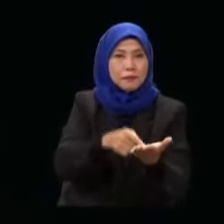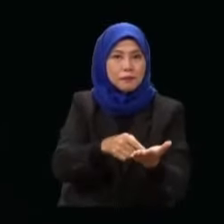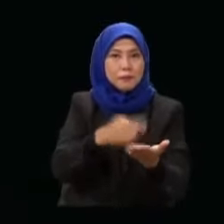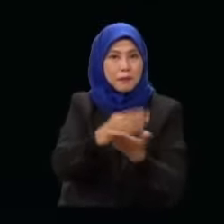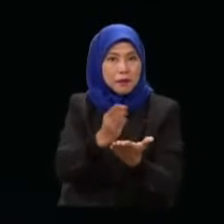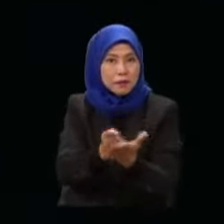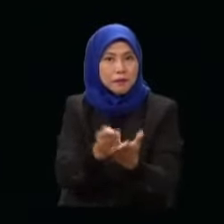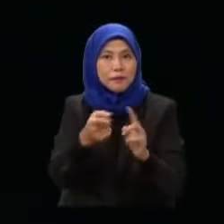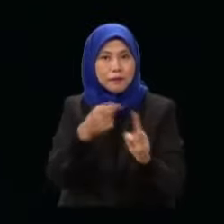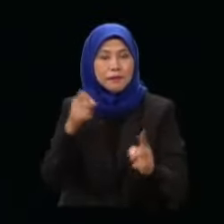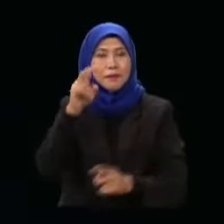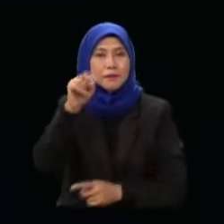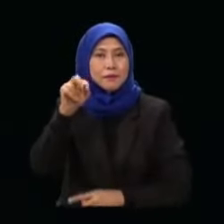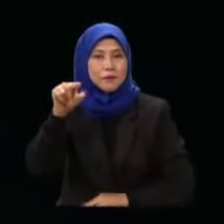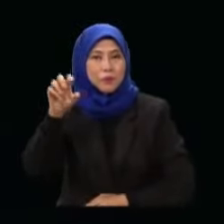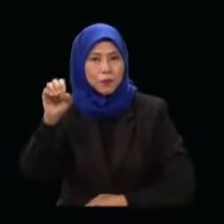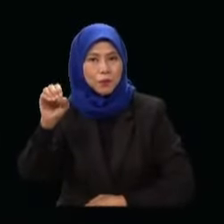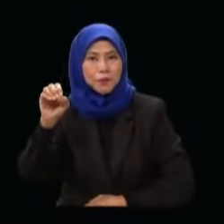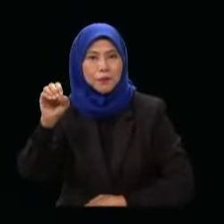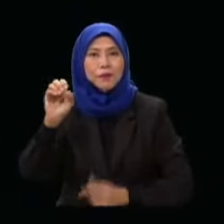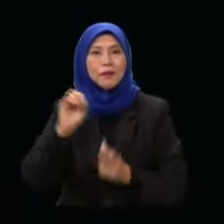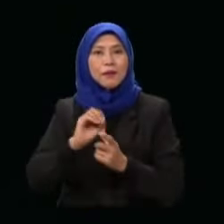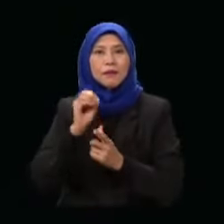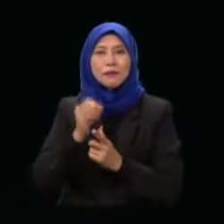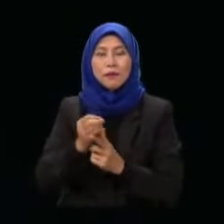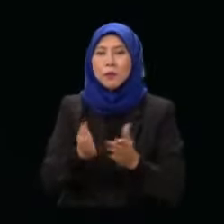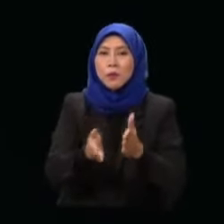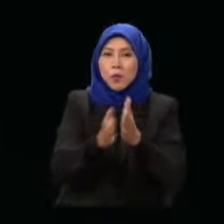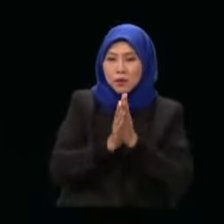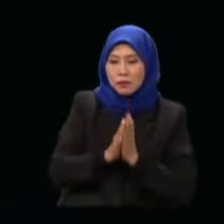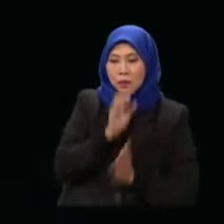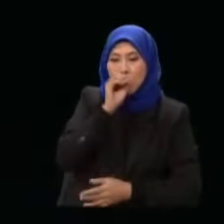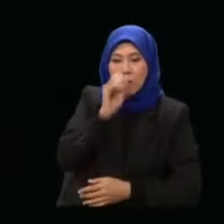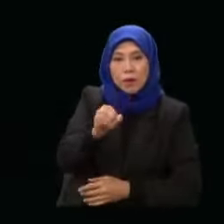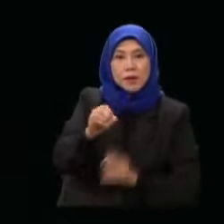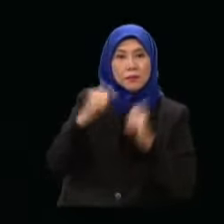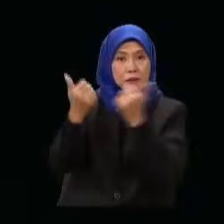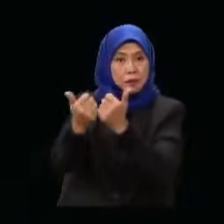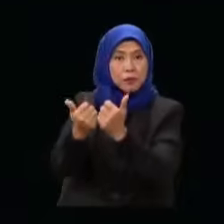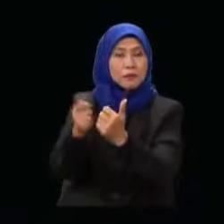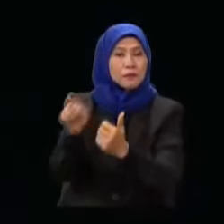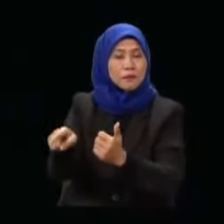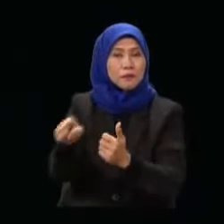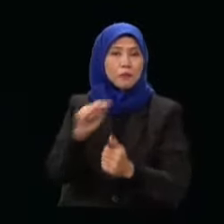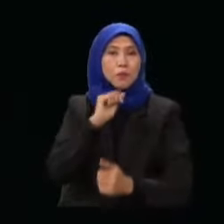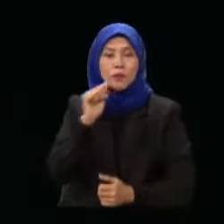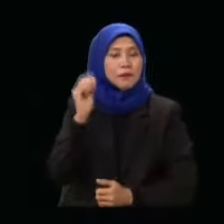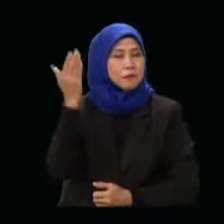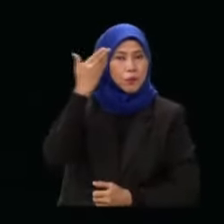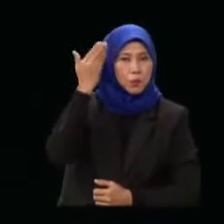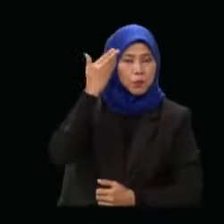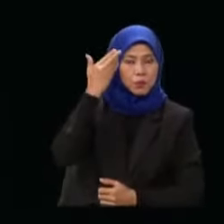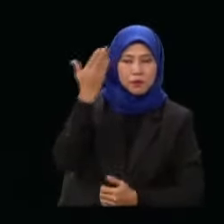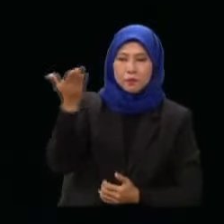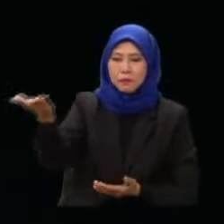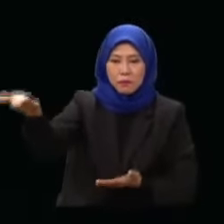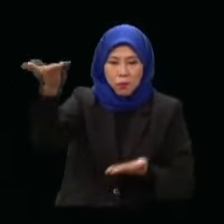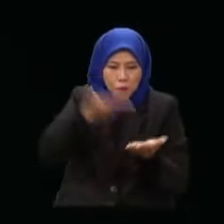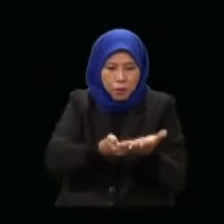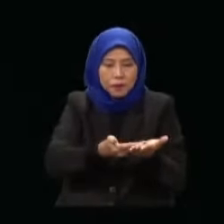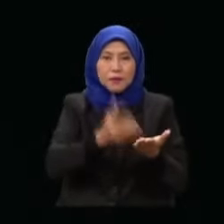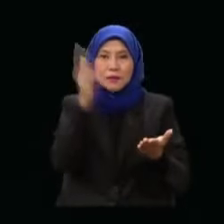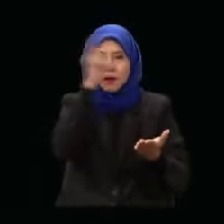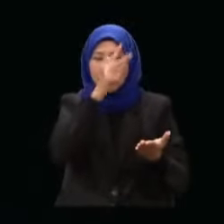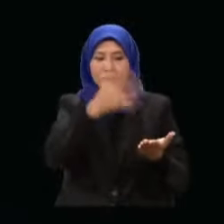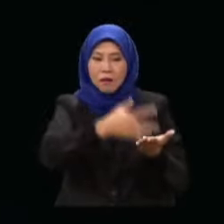Allah di uh atau money Promonya genuine Eh iya asli bukannya main nak mohon duit kerajaannya